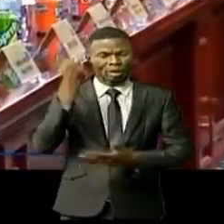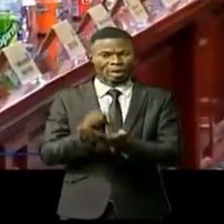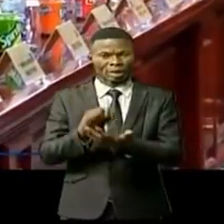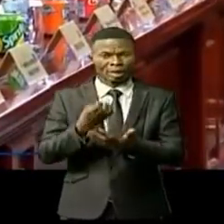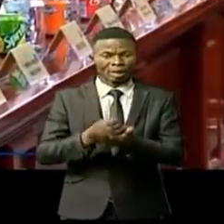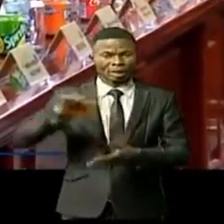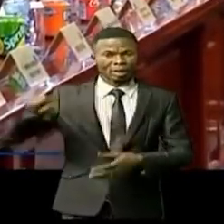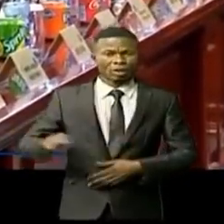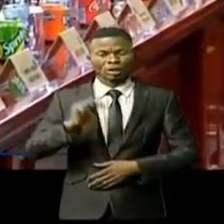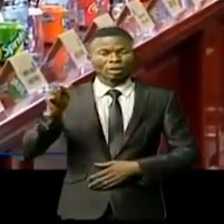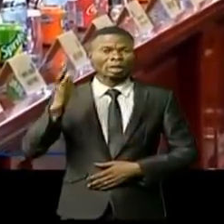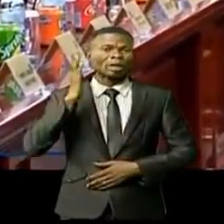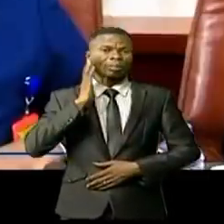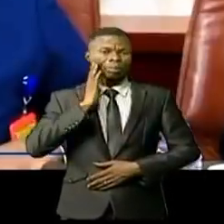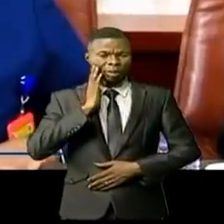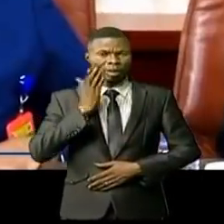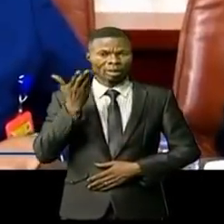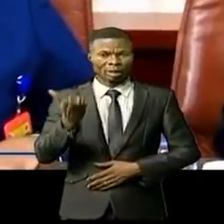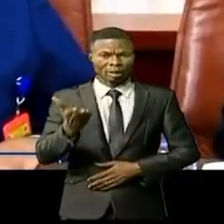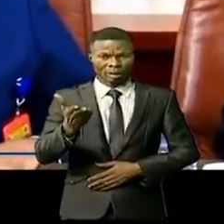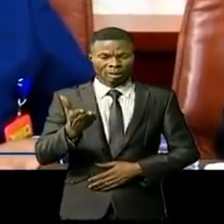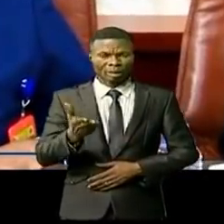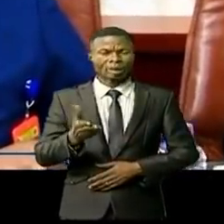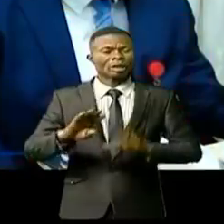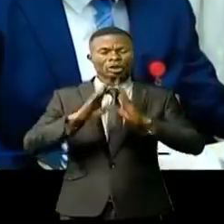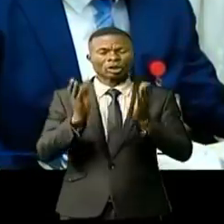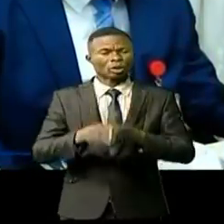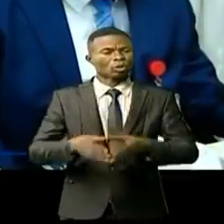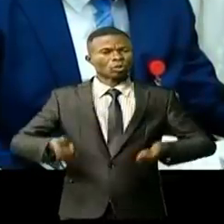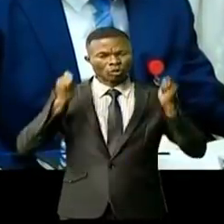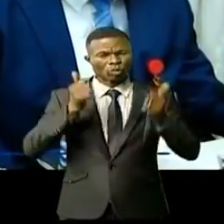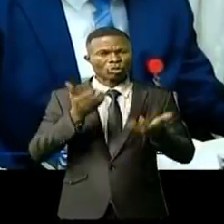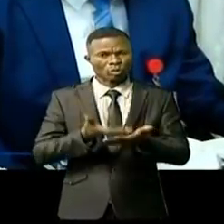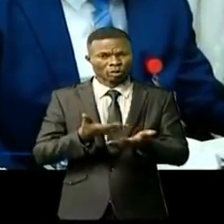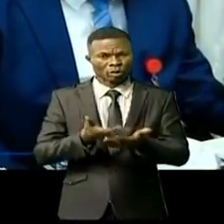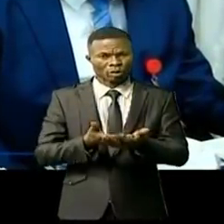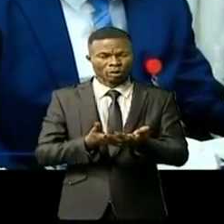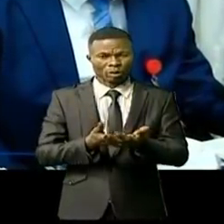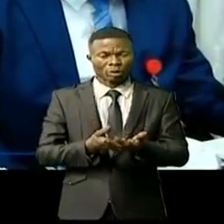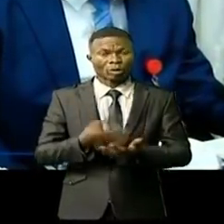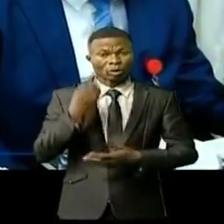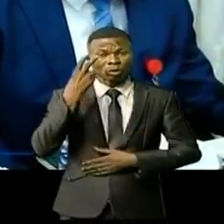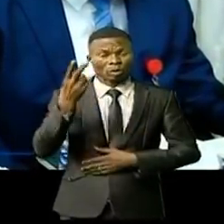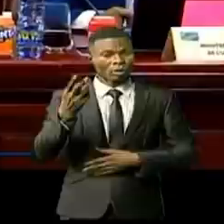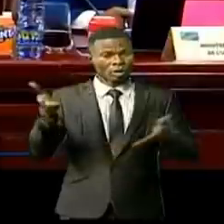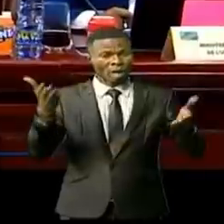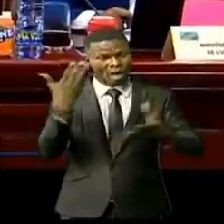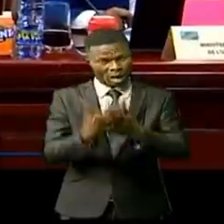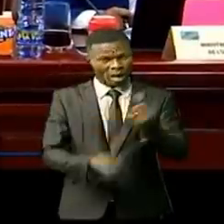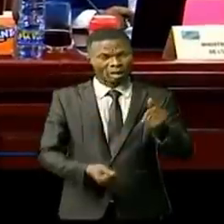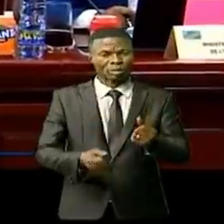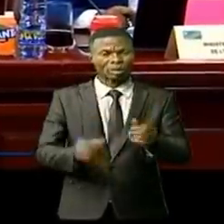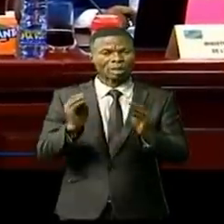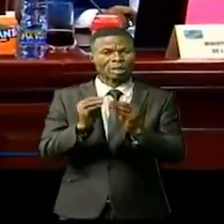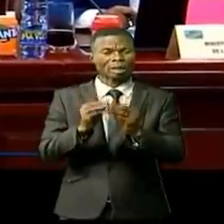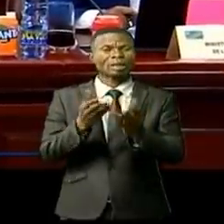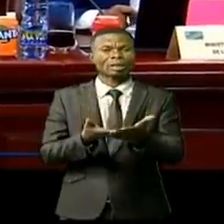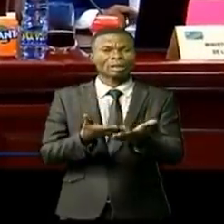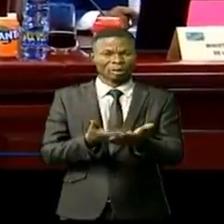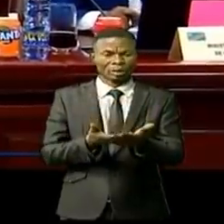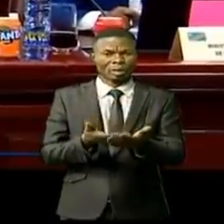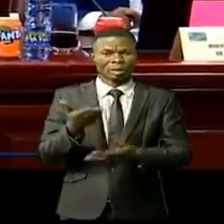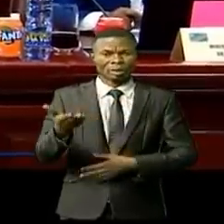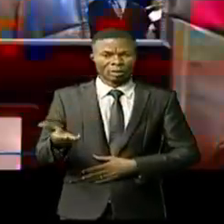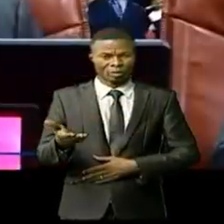Jean-Marie Kalumba, déchu par l'Assemblée nationale, n'a pas été aperçu parmi les membres du gouvernement présents dans la salle du